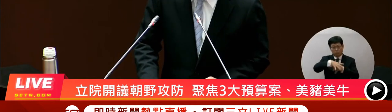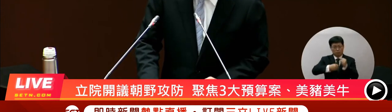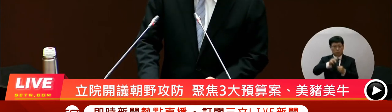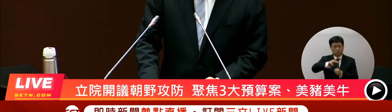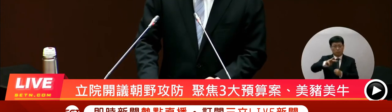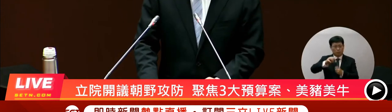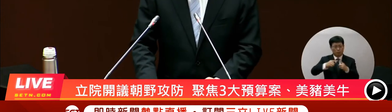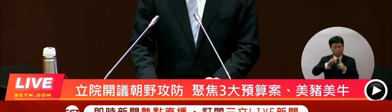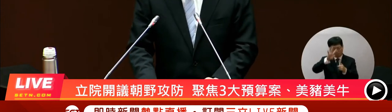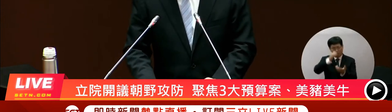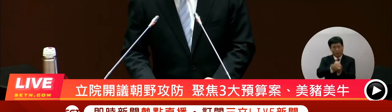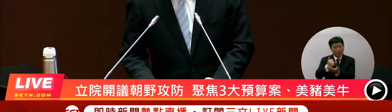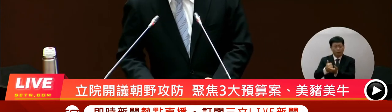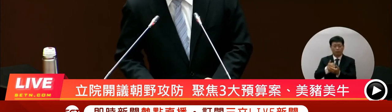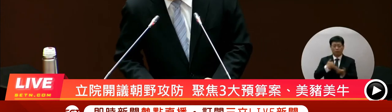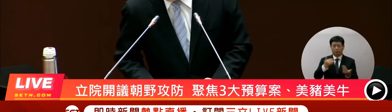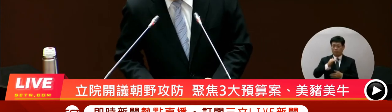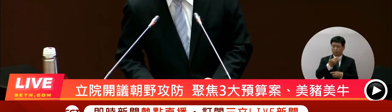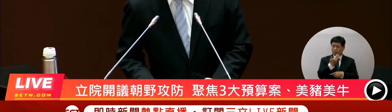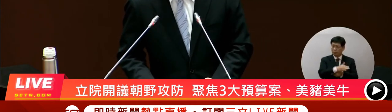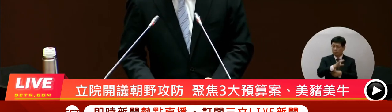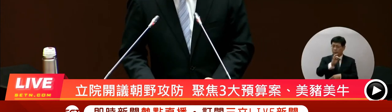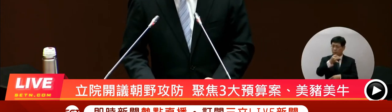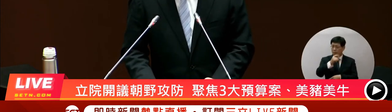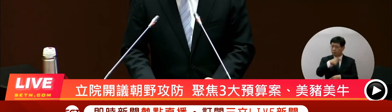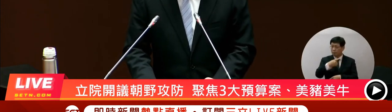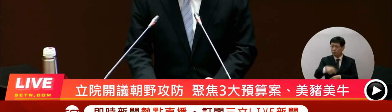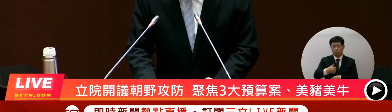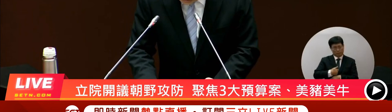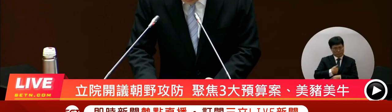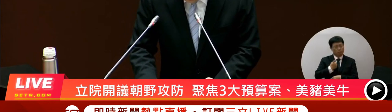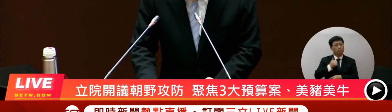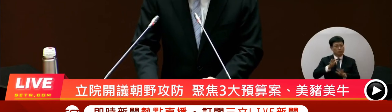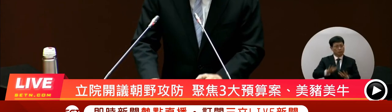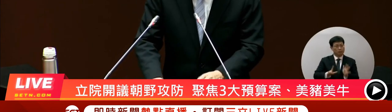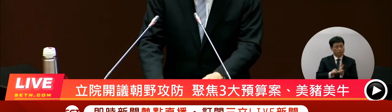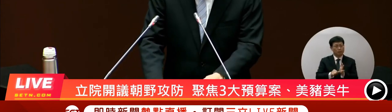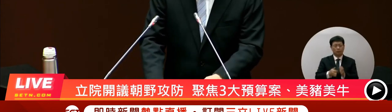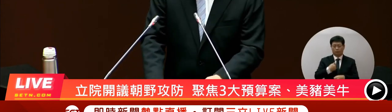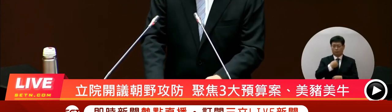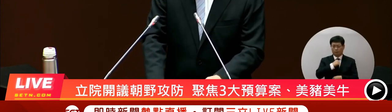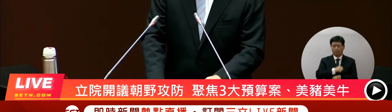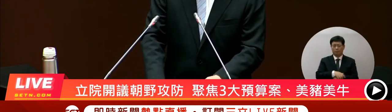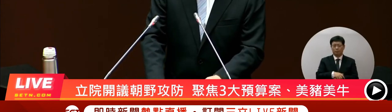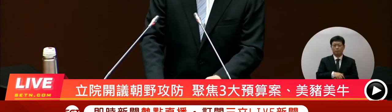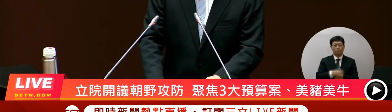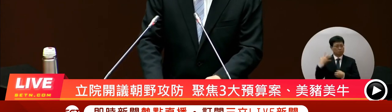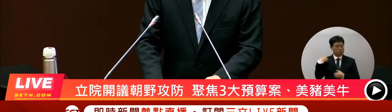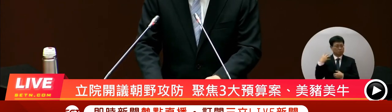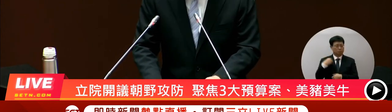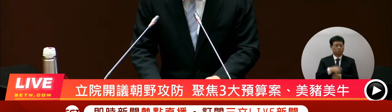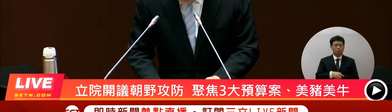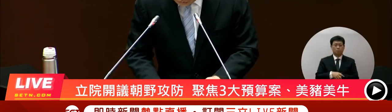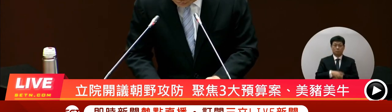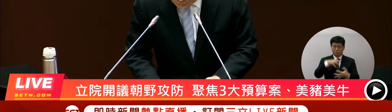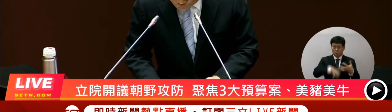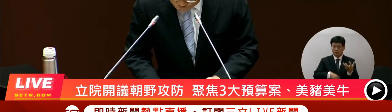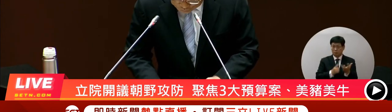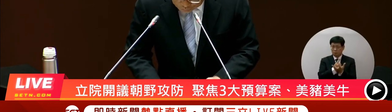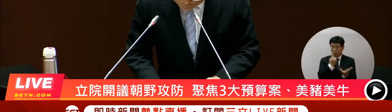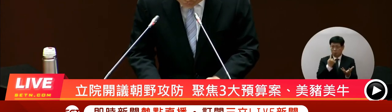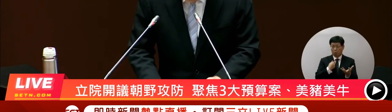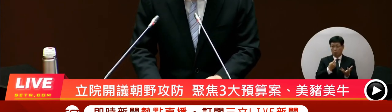诊、近100万人死亡的此时此刻，台湾仍然是乱世中的